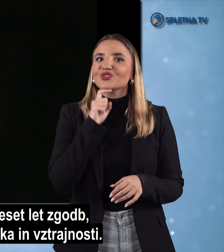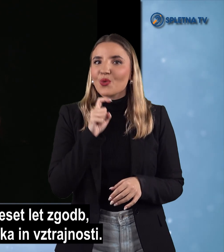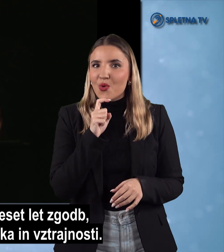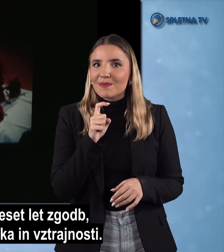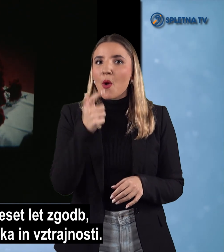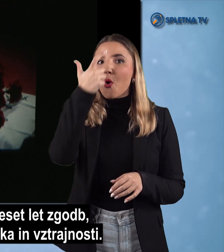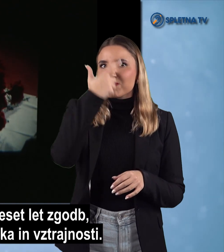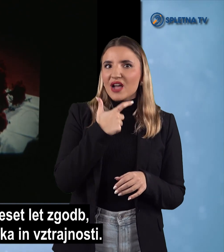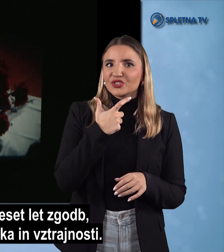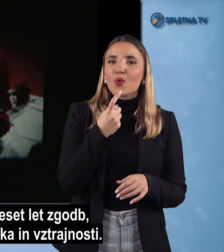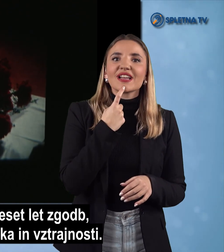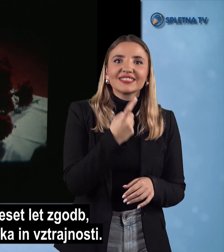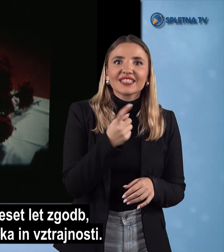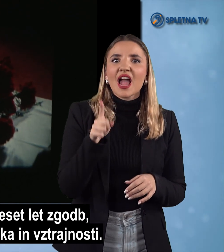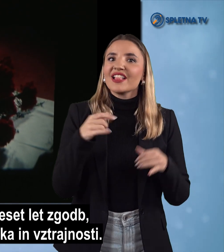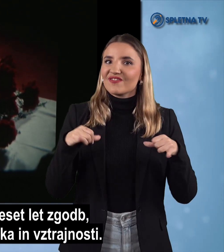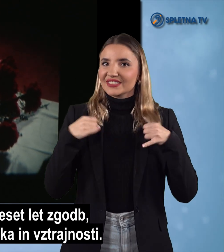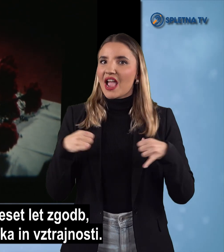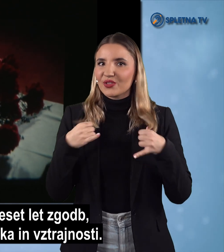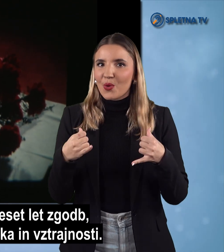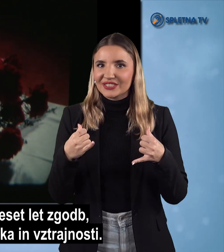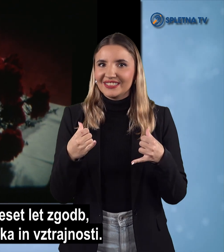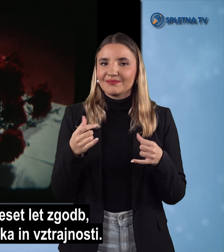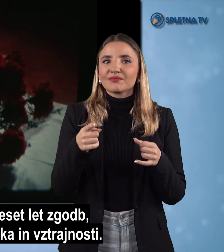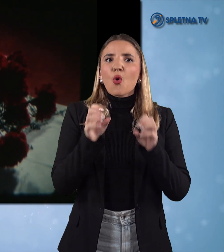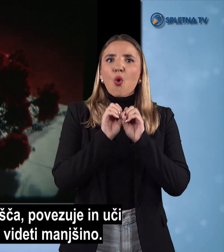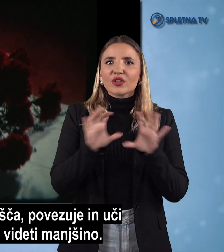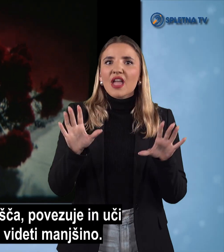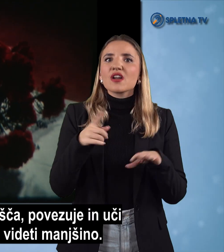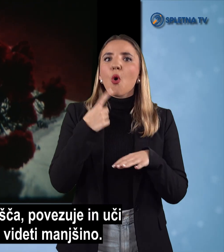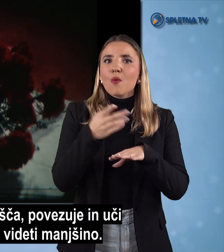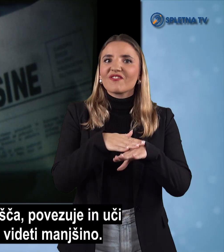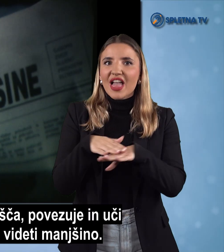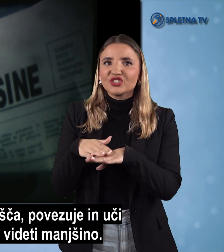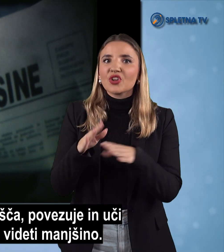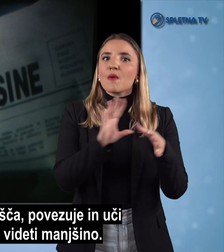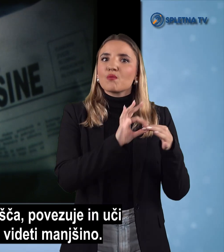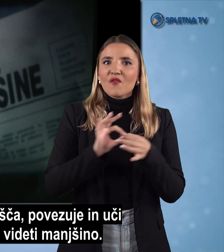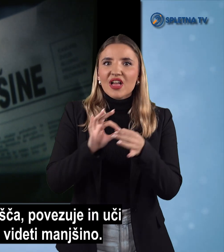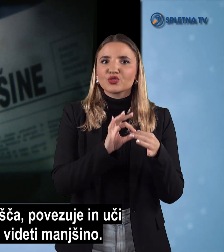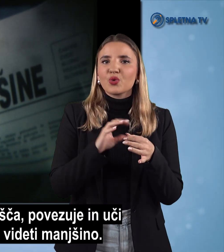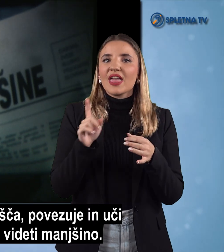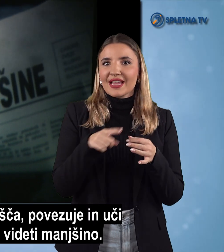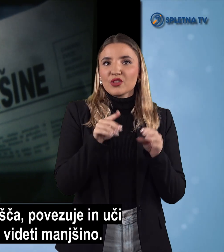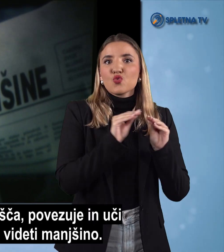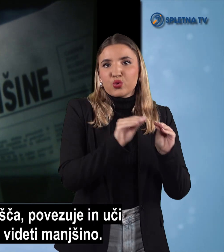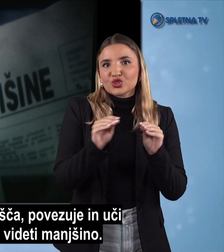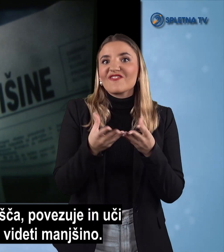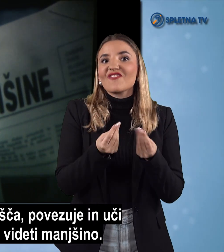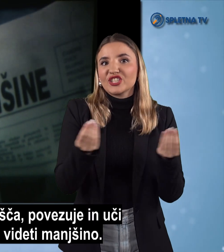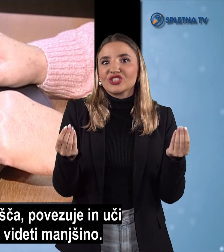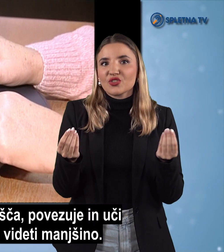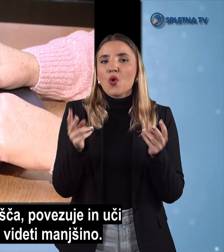45 let zgodb, obrazov, jezika in vztrajnosti. Oddaja, ki obvešča, povezuje in uči večino,